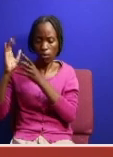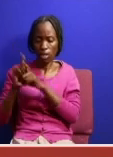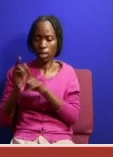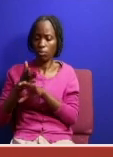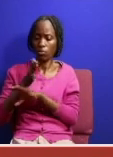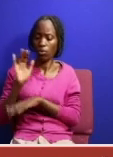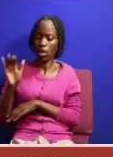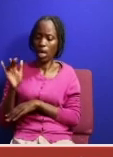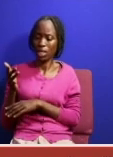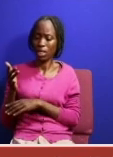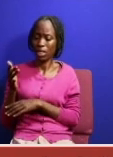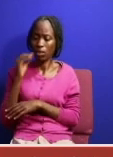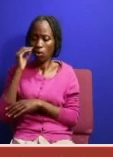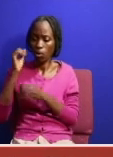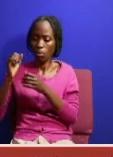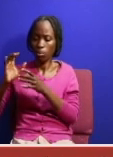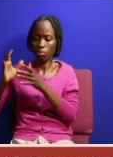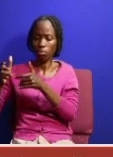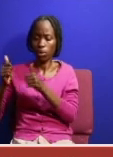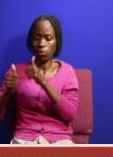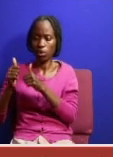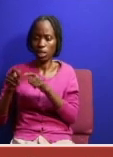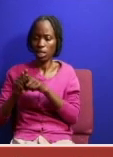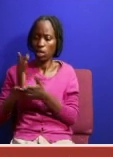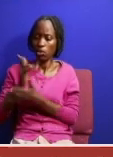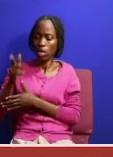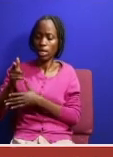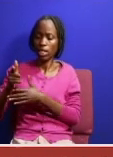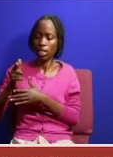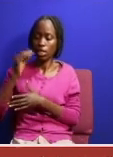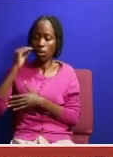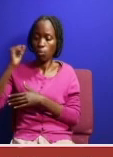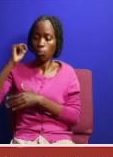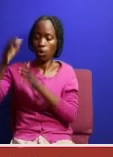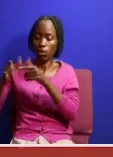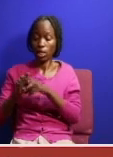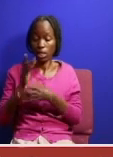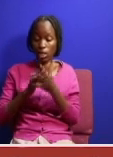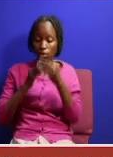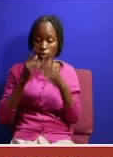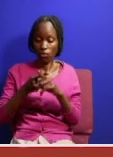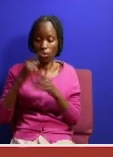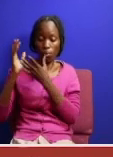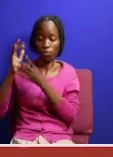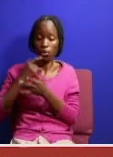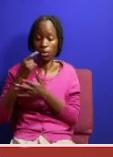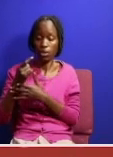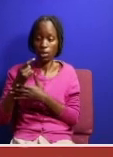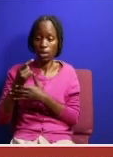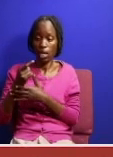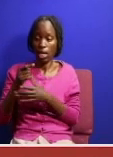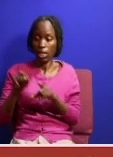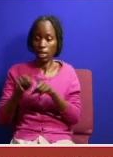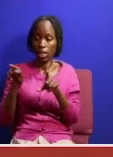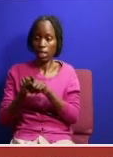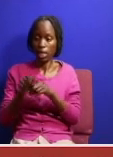mlikuwa mnauliza chama cha nyumbani kipi? Si ndio chama ya nyumbani? Some of the leaders from Kilifi State, including Deputy Governor